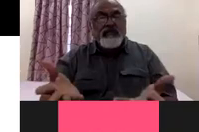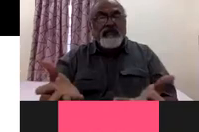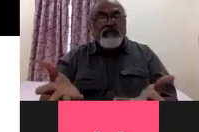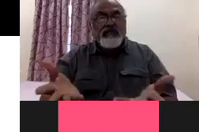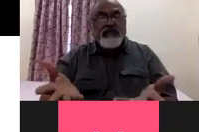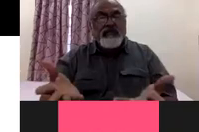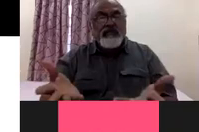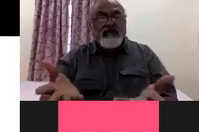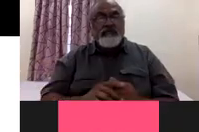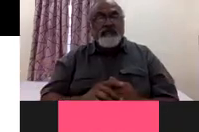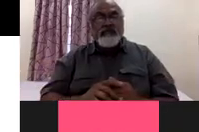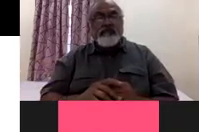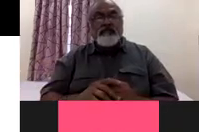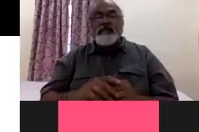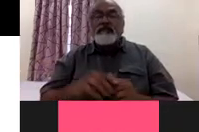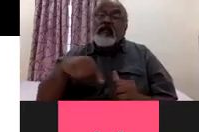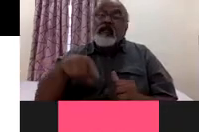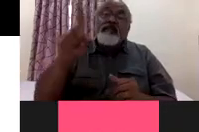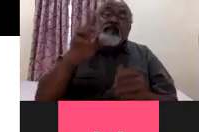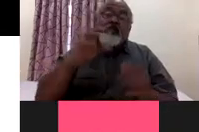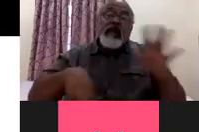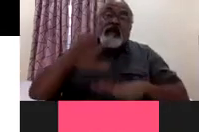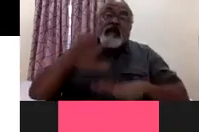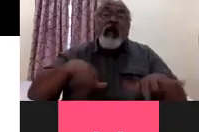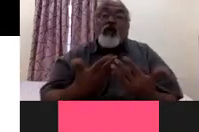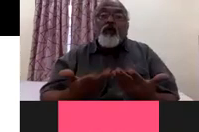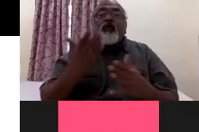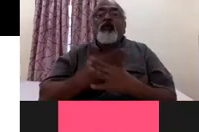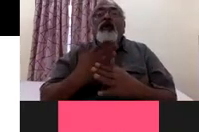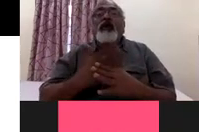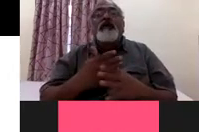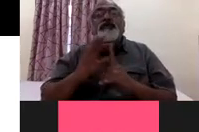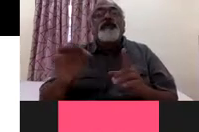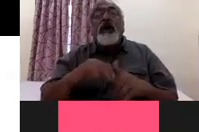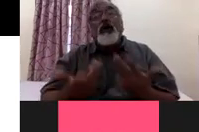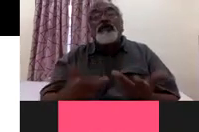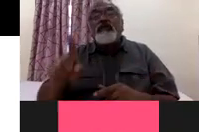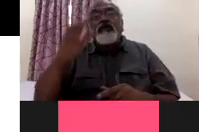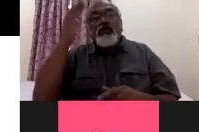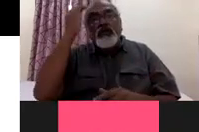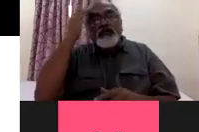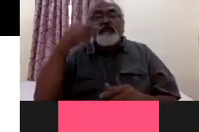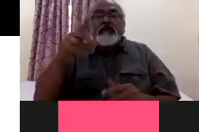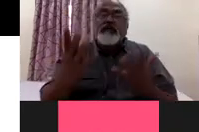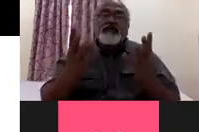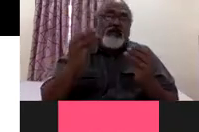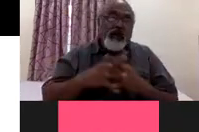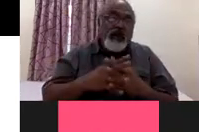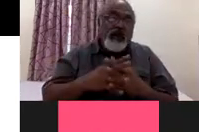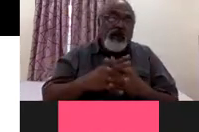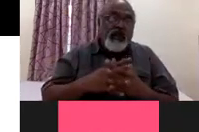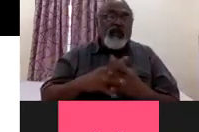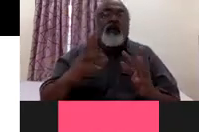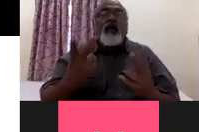एम्प्लॉयमेंट के लिए, तो कहीं ना कहीं उनके पास प्लान होगा कि वो किस तरह से इस चीज को करेंगे. मान लीजिए उन्हें कुछ एक्स्ट्रा सॉफ्टवेयर एक्स्ट्रा कह लीजिए